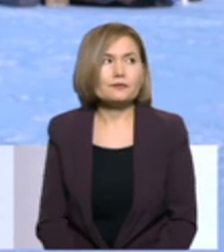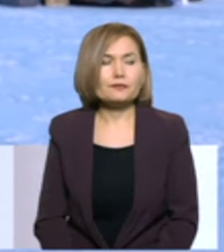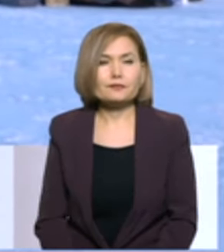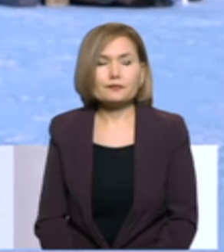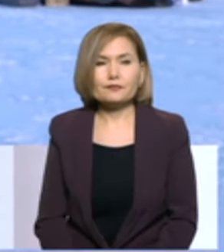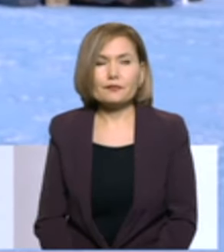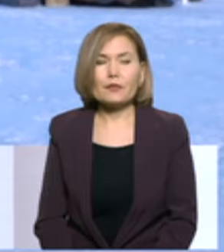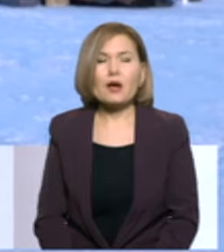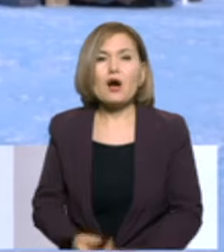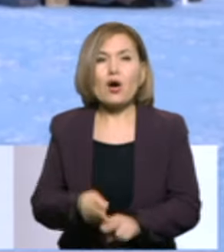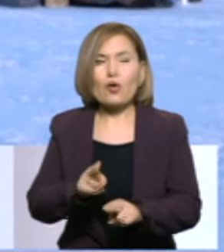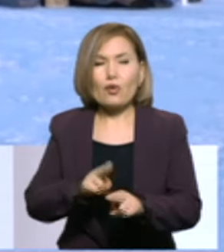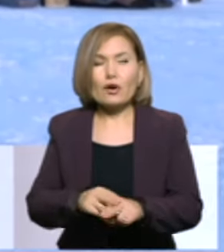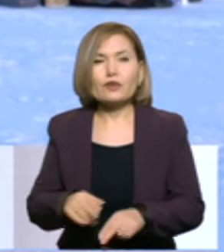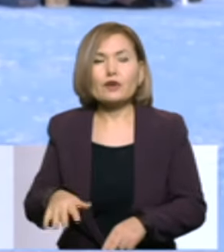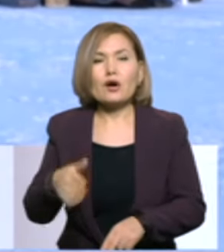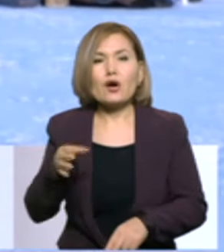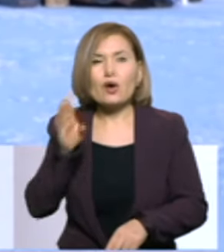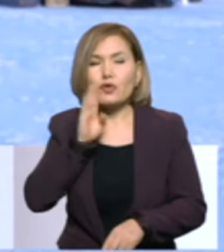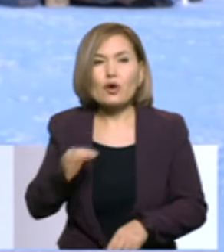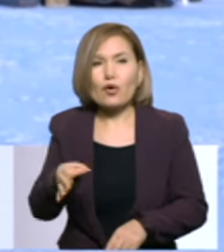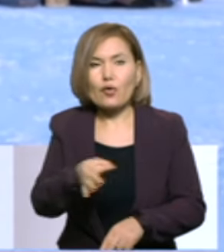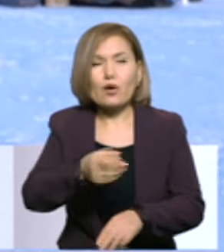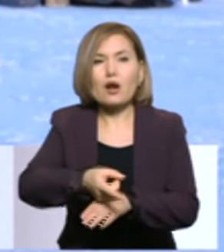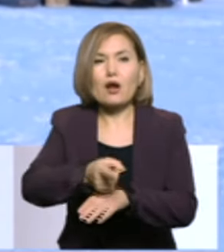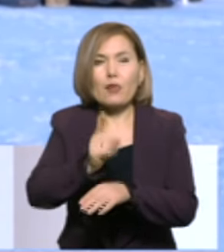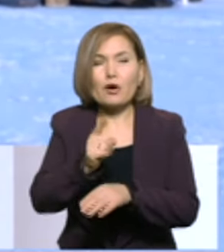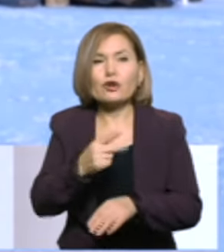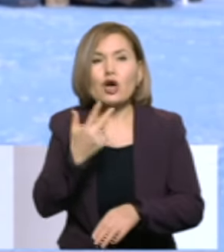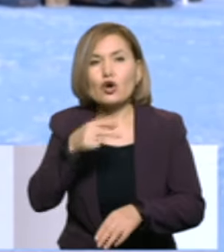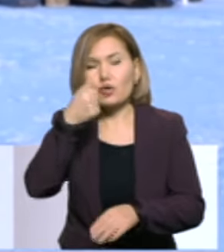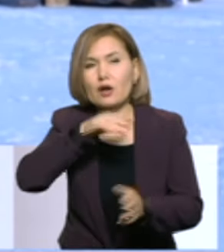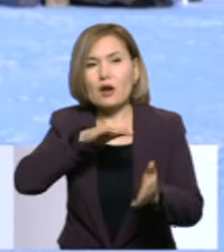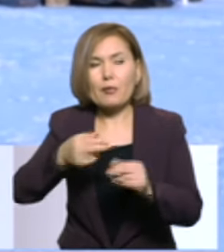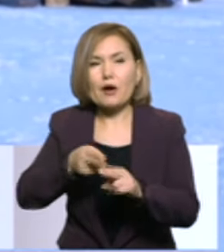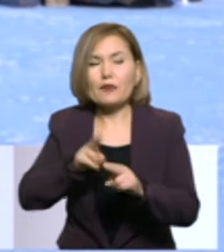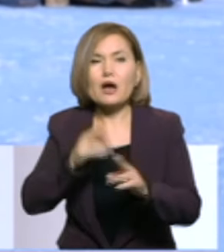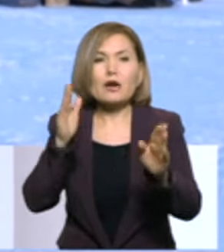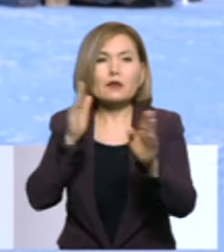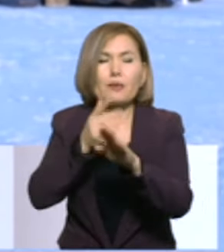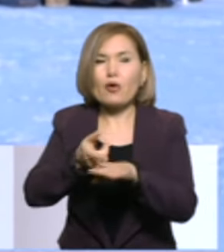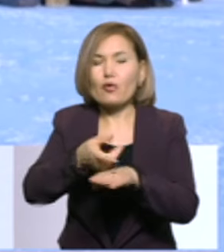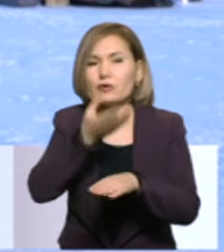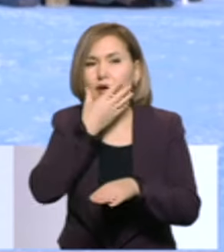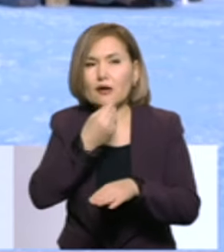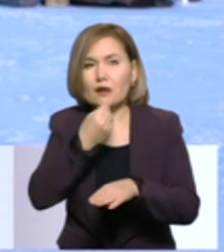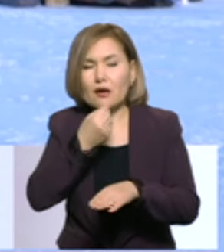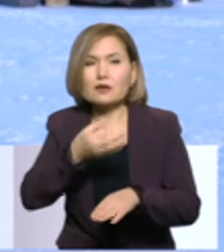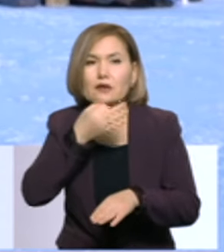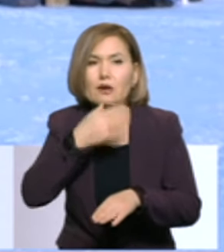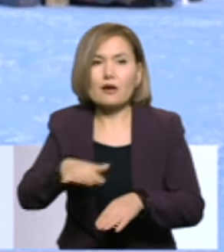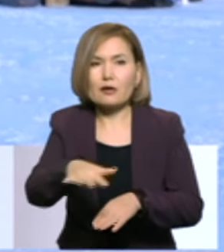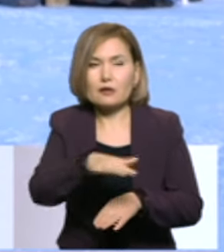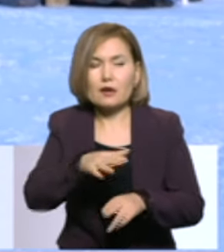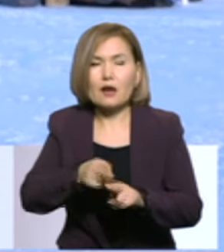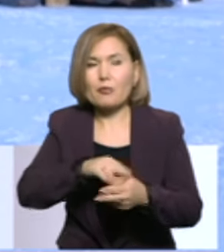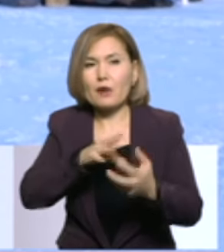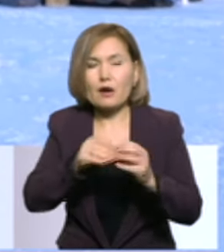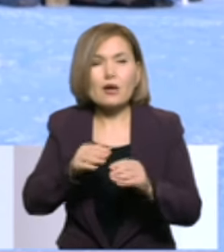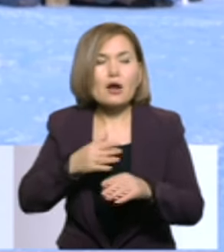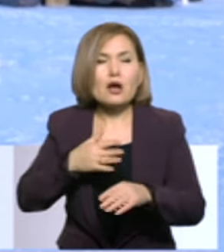Щучьем озере. Осы Щучье көлінде балық аулап жүргеніме 3 жыл болды. Бұл жердің табиғаты да тыныс тіршілігі де бөлек. Еш